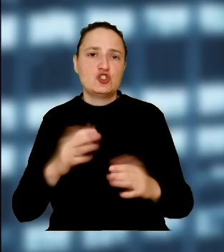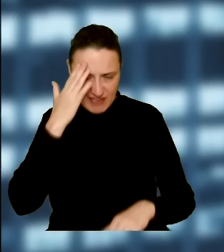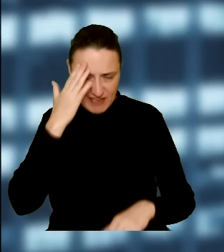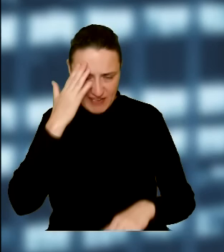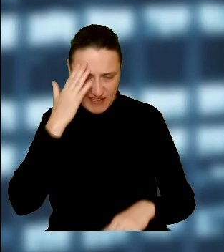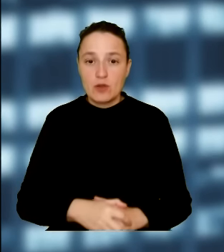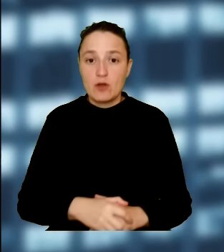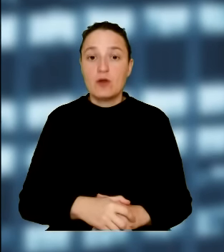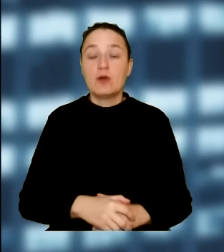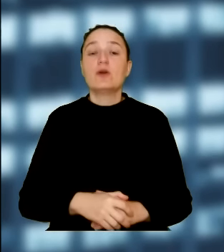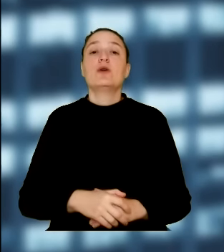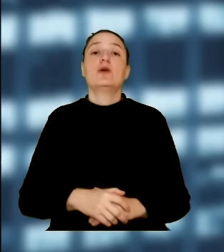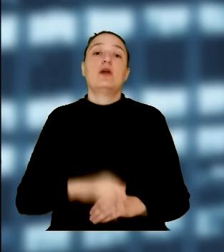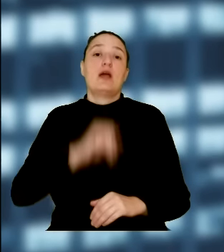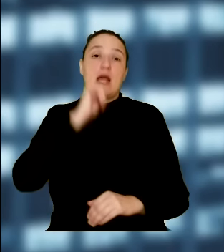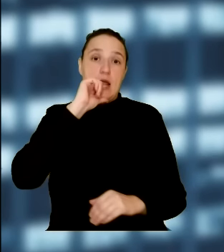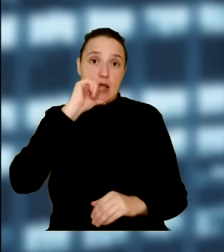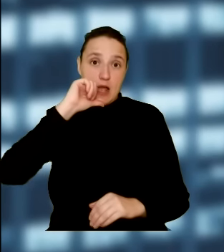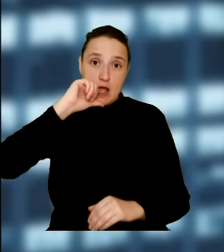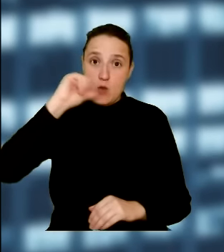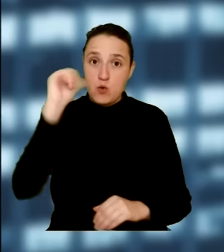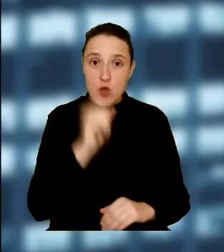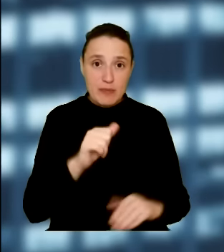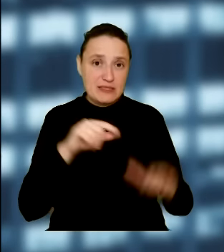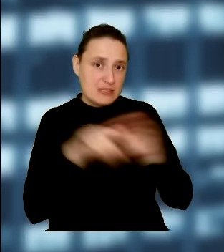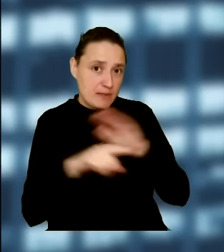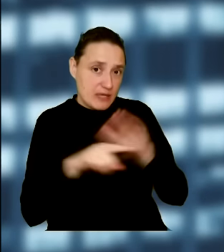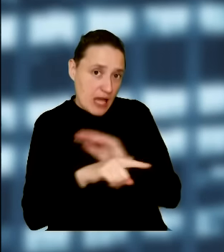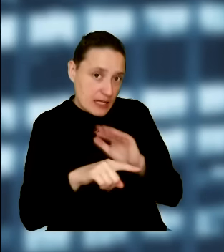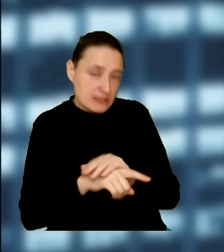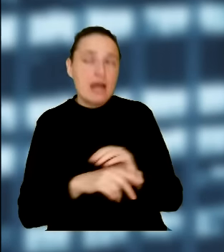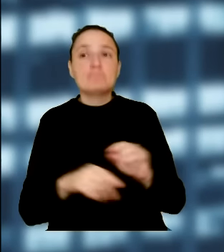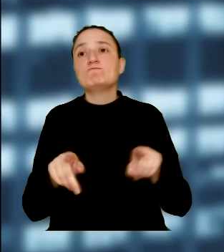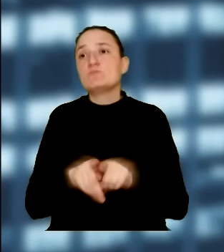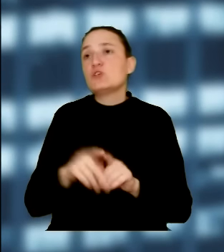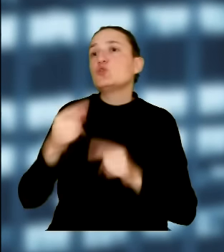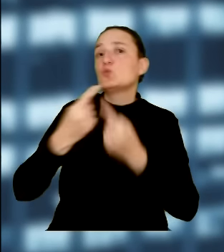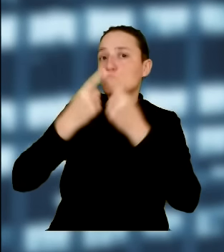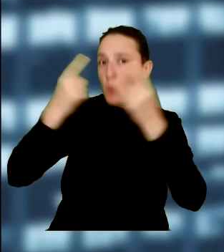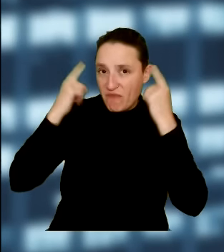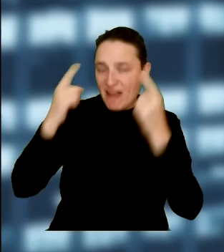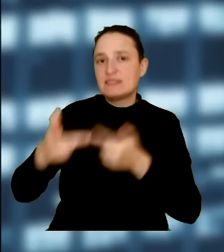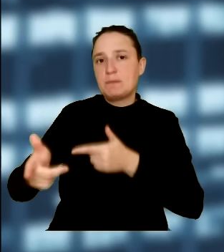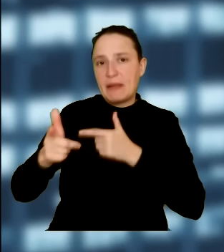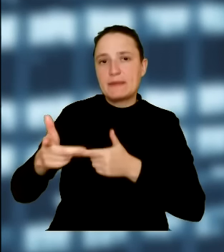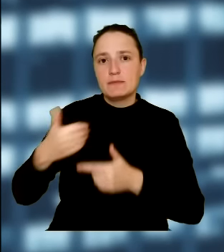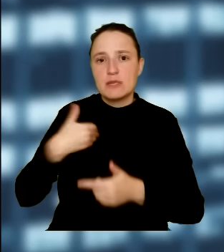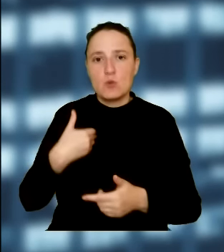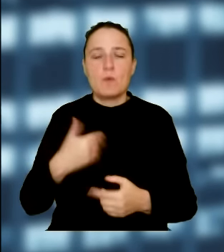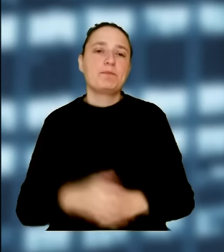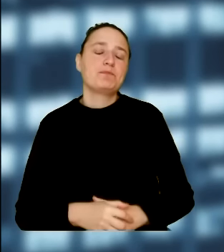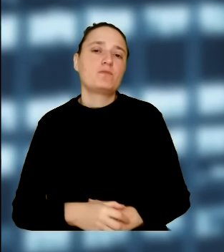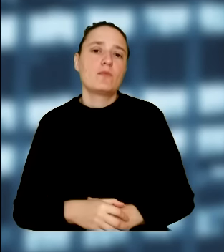pisze Maciek Korzuszek i Antoni Rybczyński o słowackim zamachu. Słowacki Cyba,